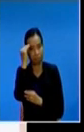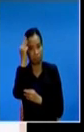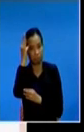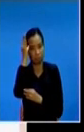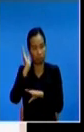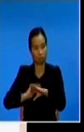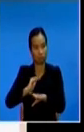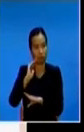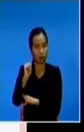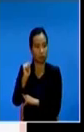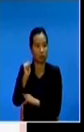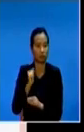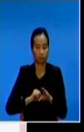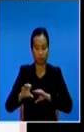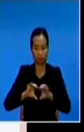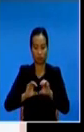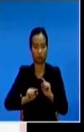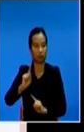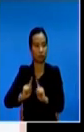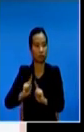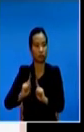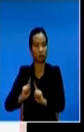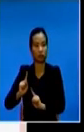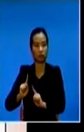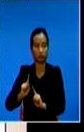ก็ด้วยการจัดให้มีการประเมินนะครับ